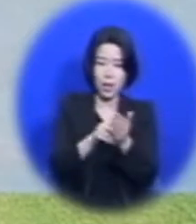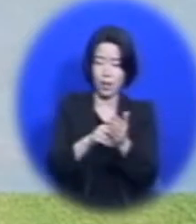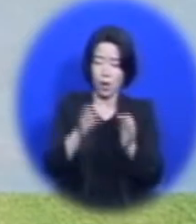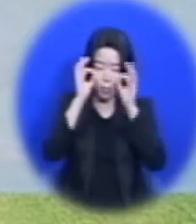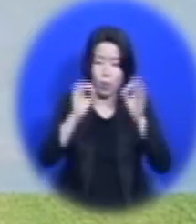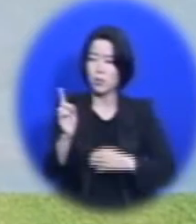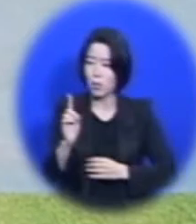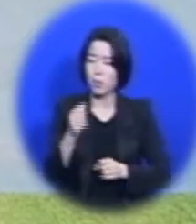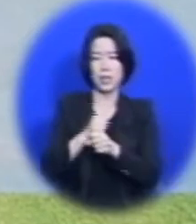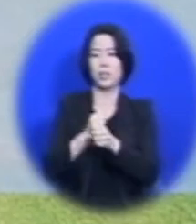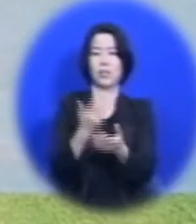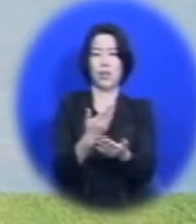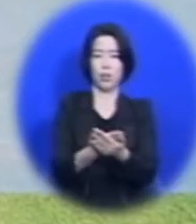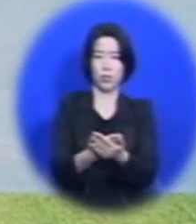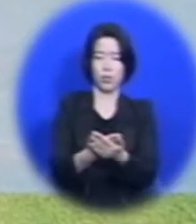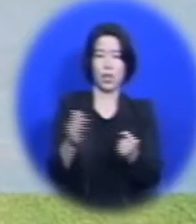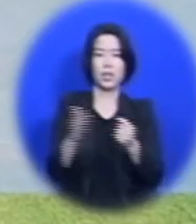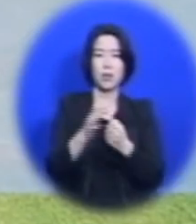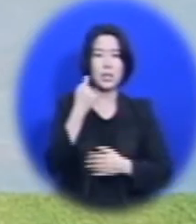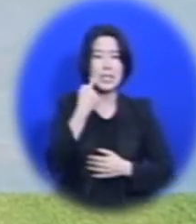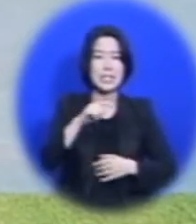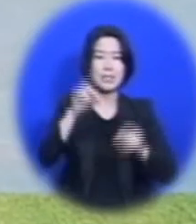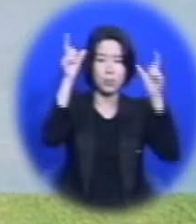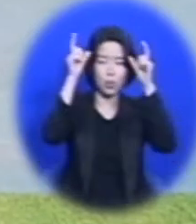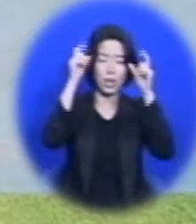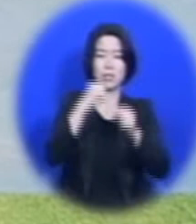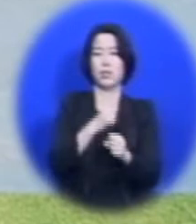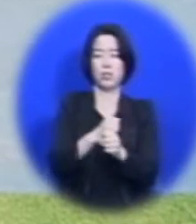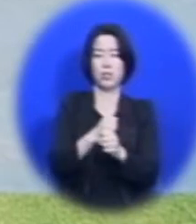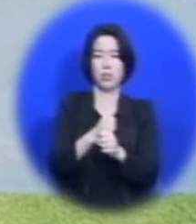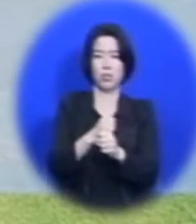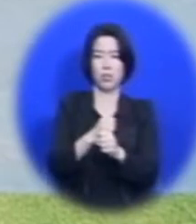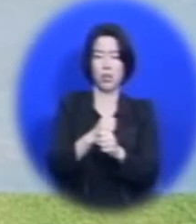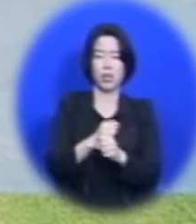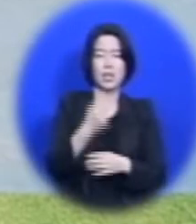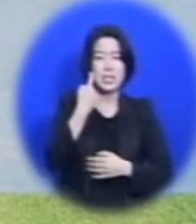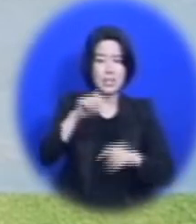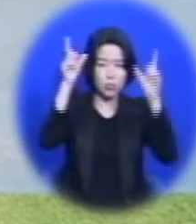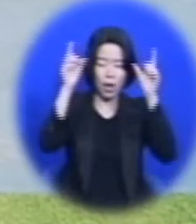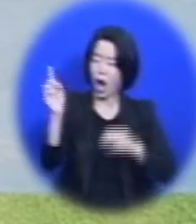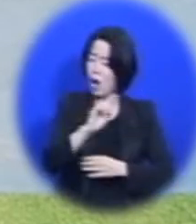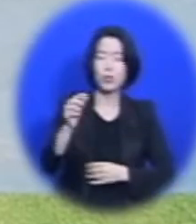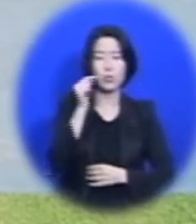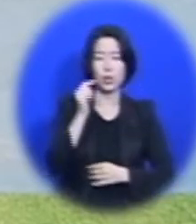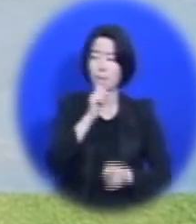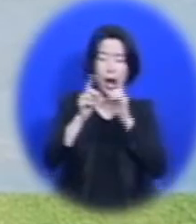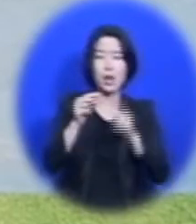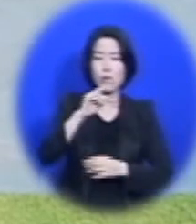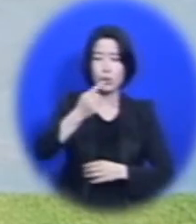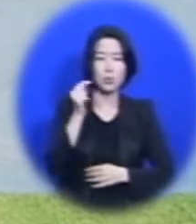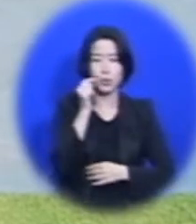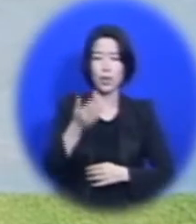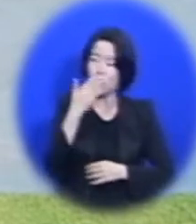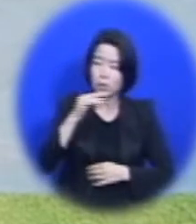그럴듯한 거 좀 만들어달라는 거야. 그래서 금송아지를 만든 겁니다. 금송아지는 아무것도 못해요. 말도 못해요. 먹지도